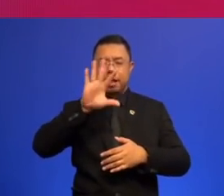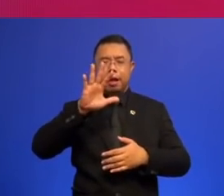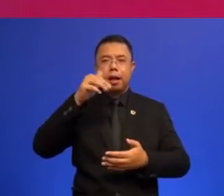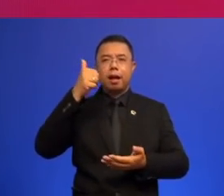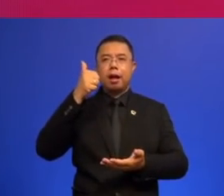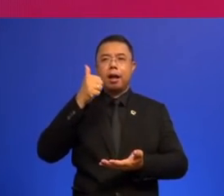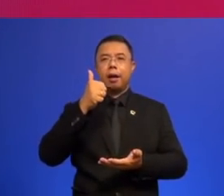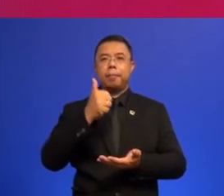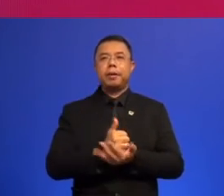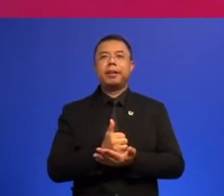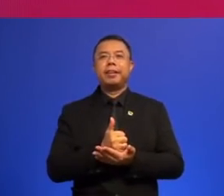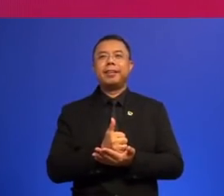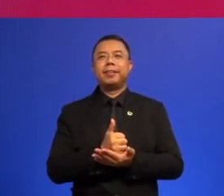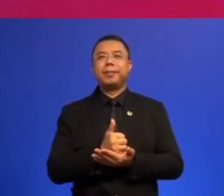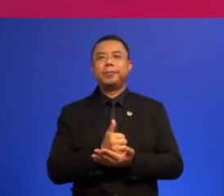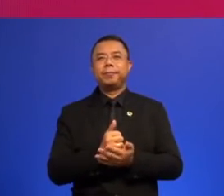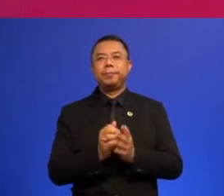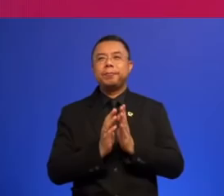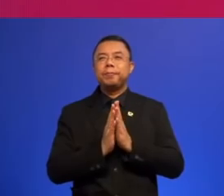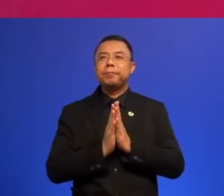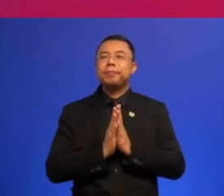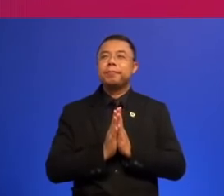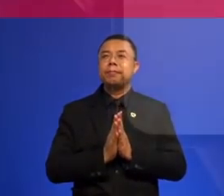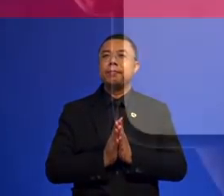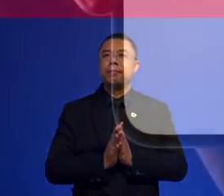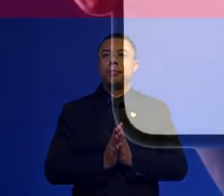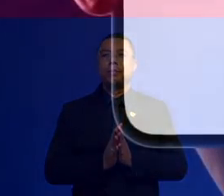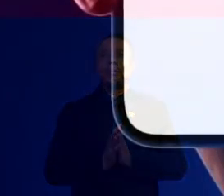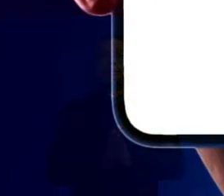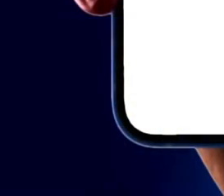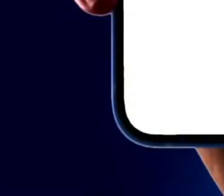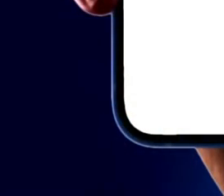sama-sama, amin.